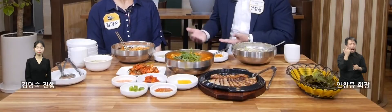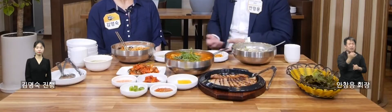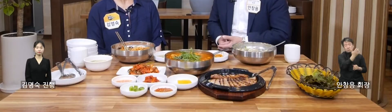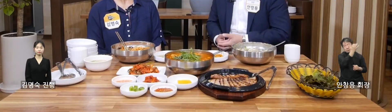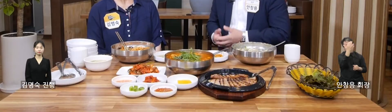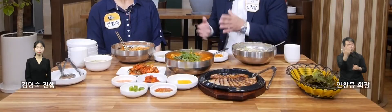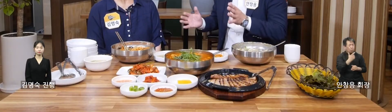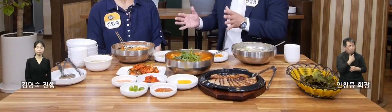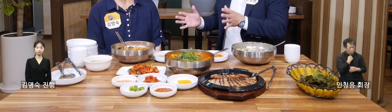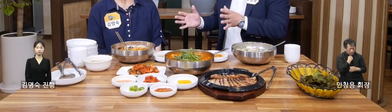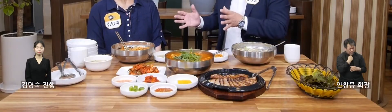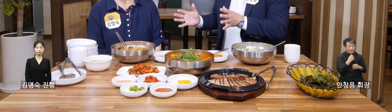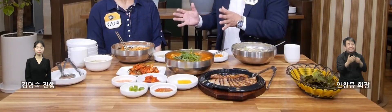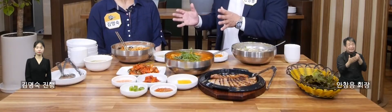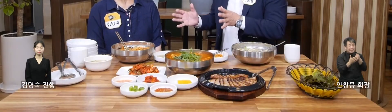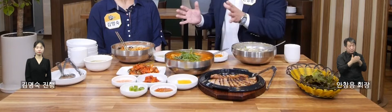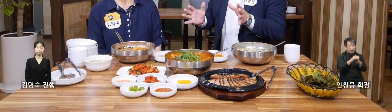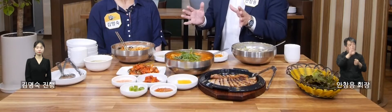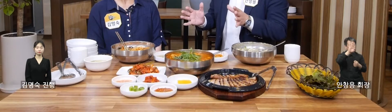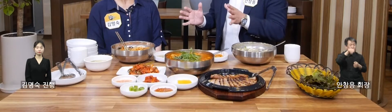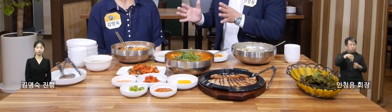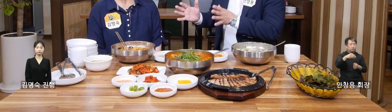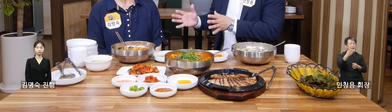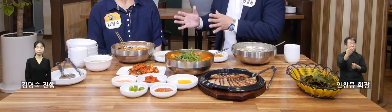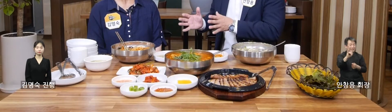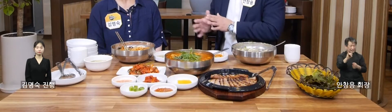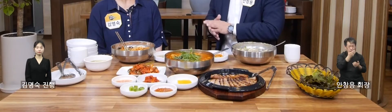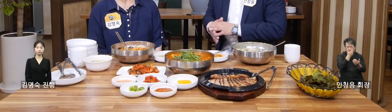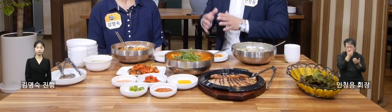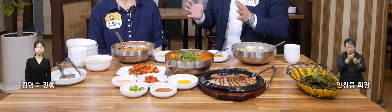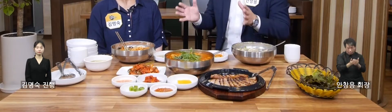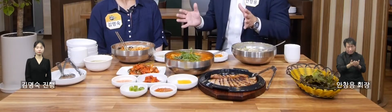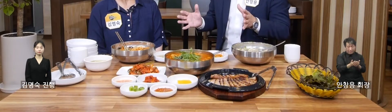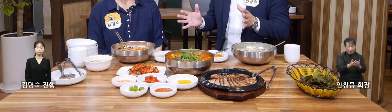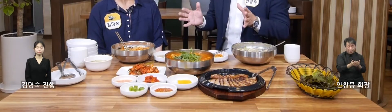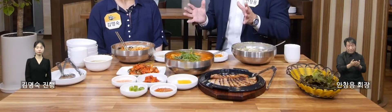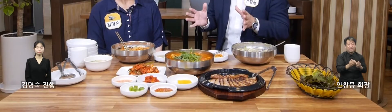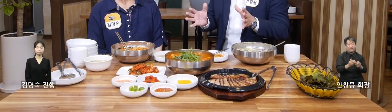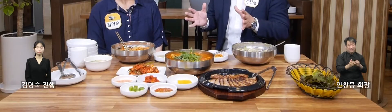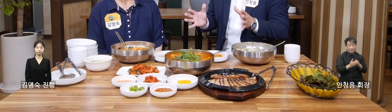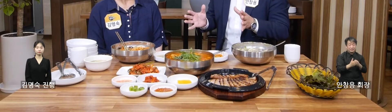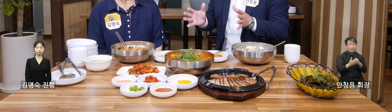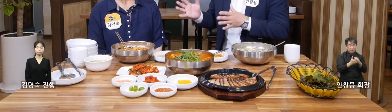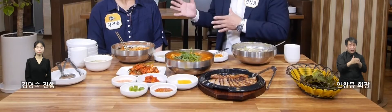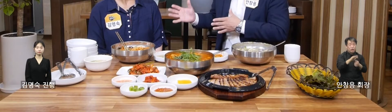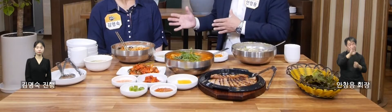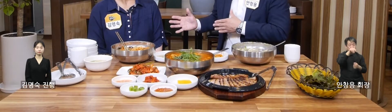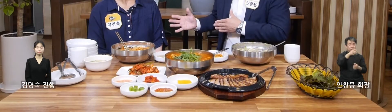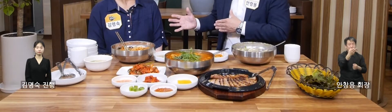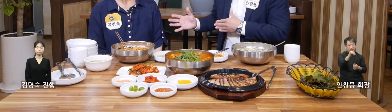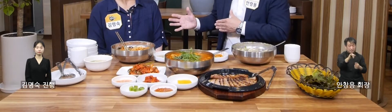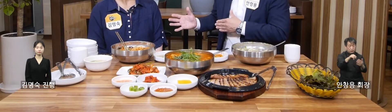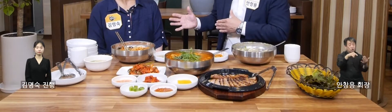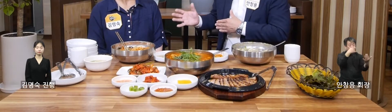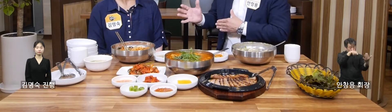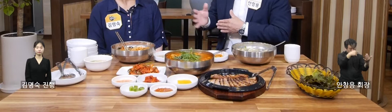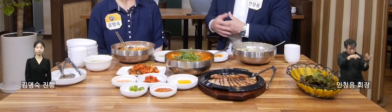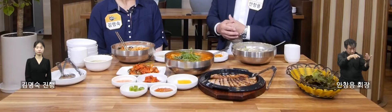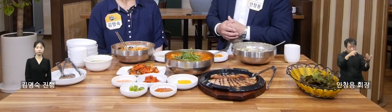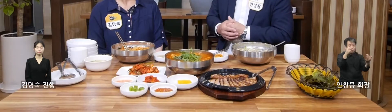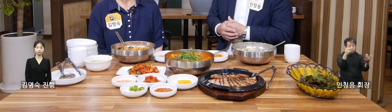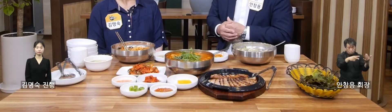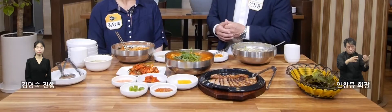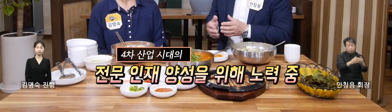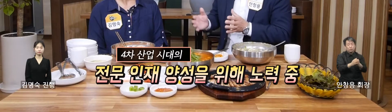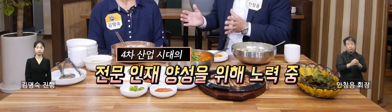아름다움을 추구하기 위해서 뷰티가 되게 4차 산업시대에 중요하잖아요. 뷰티 교육과 또 4차 산업시대에